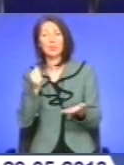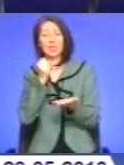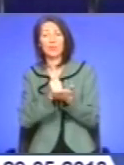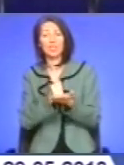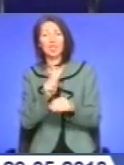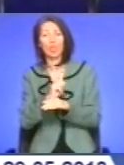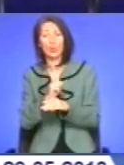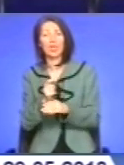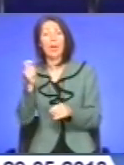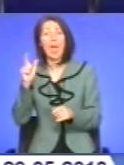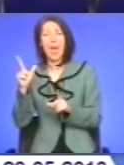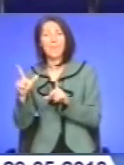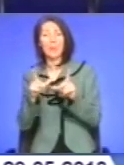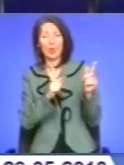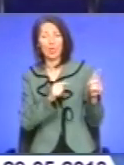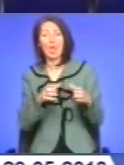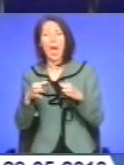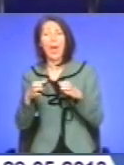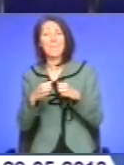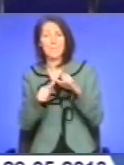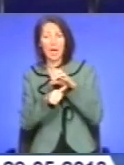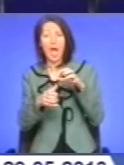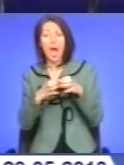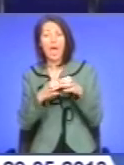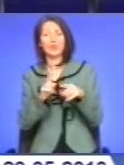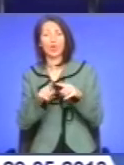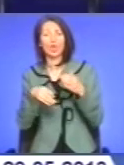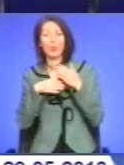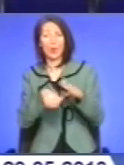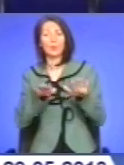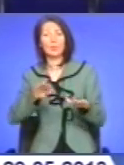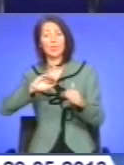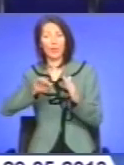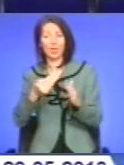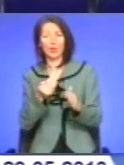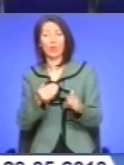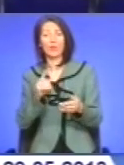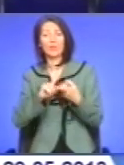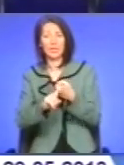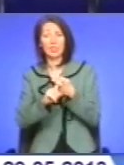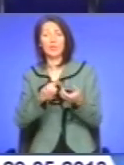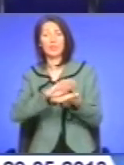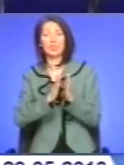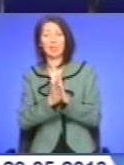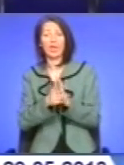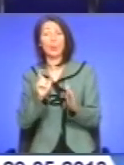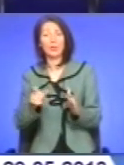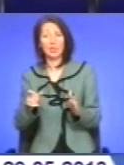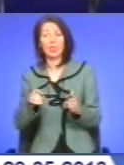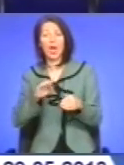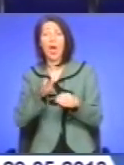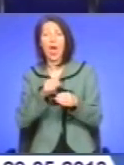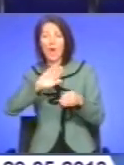нормативи прибуття бригад швидкої допомоги на місце виклику. В залежності від стану пацієнта виклики поділили на екстрені